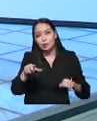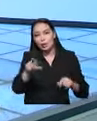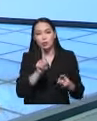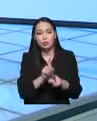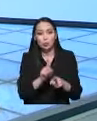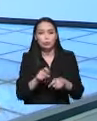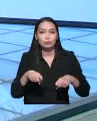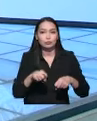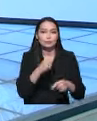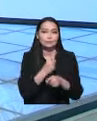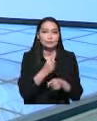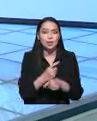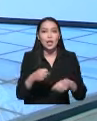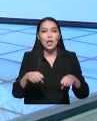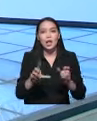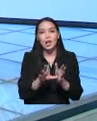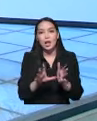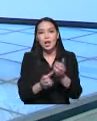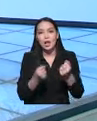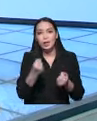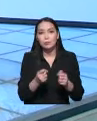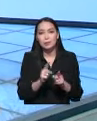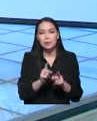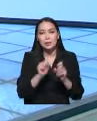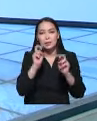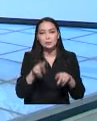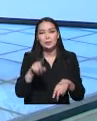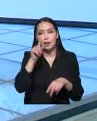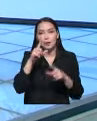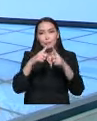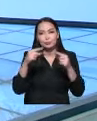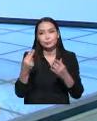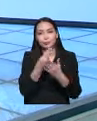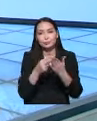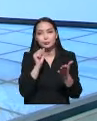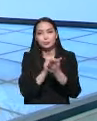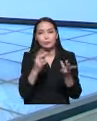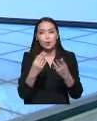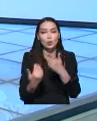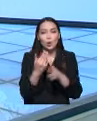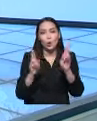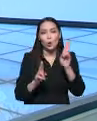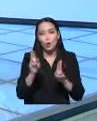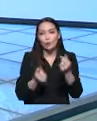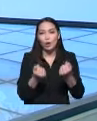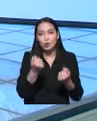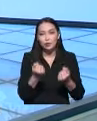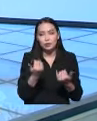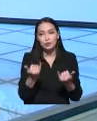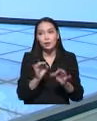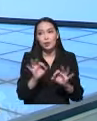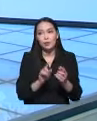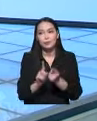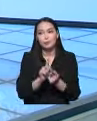салынады. Ал электрокөлік иелері арнайы белгі жапсыруға міндетті. Жаңа жол қозғалыс ережесіне енгізілген өзгерістерді Жанбота